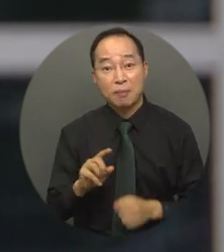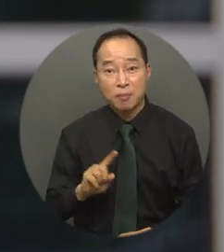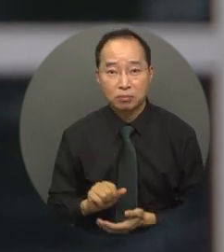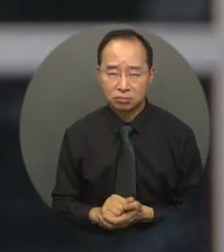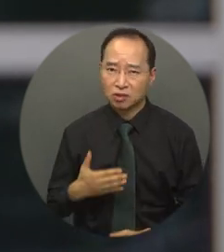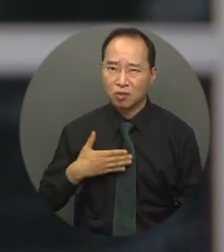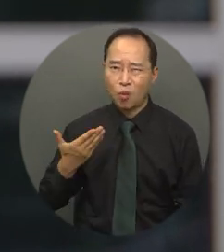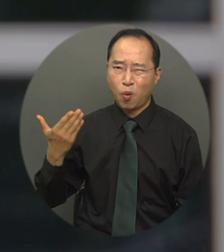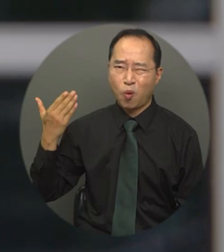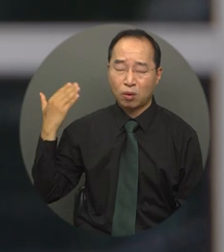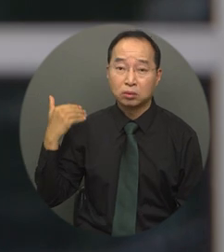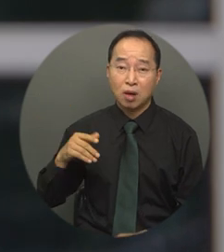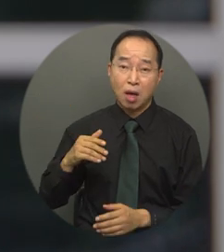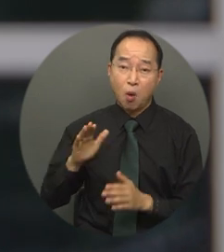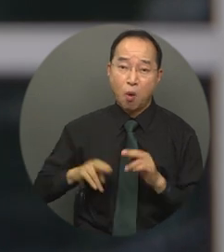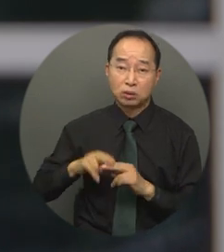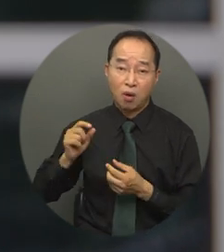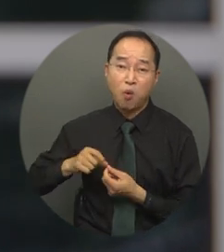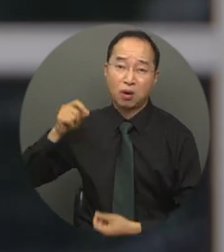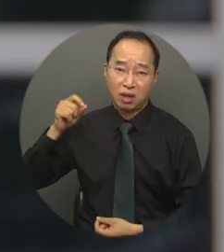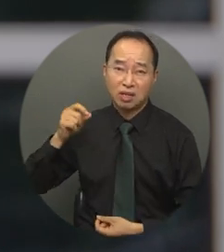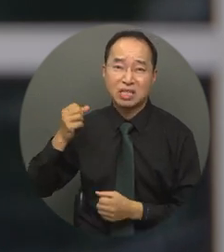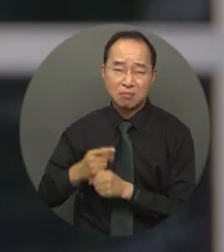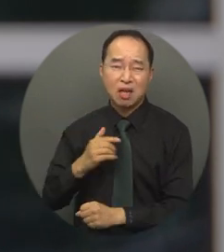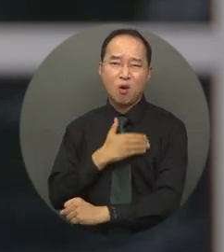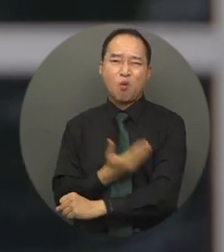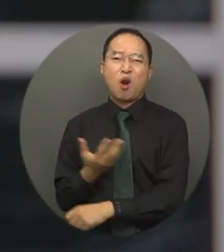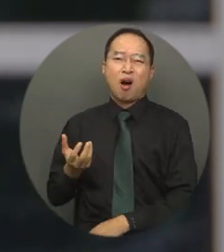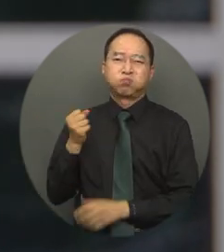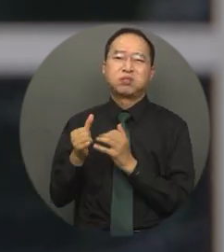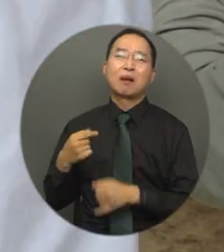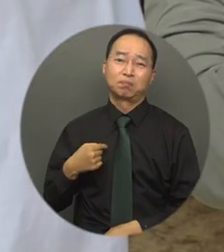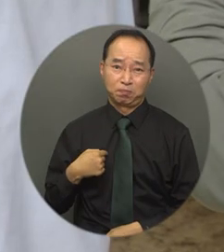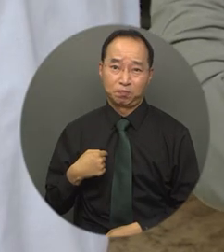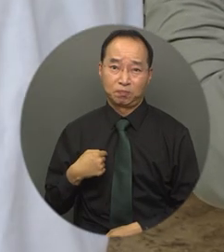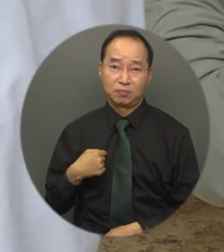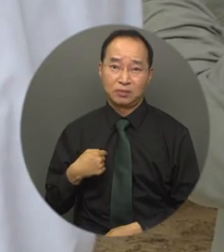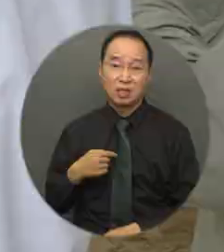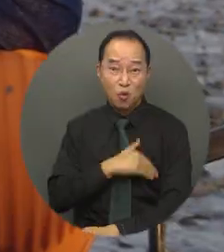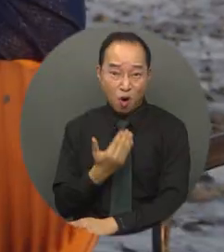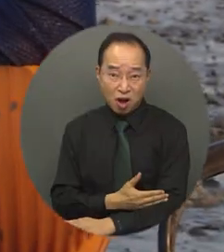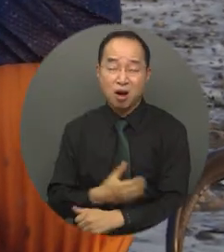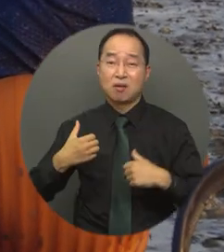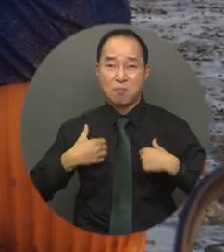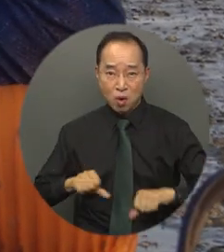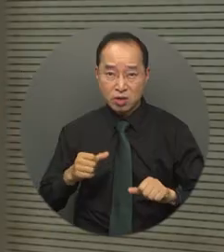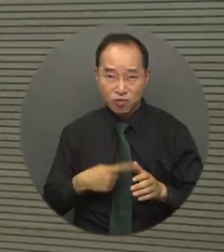내려놓고자 지난 2년 반 동안 전국을 다니면서 수많은 농민,